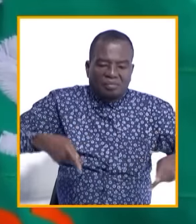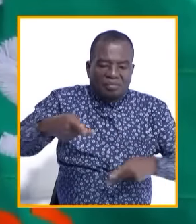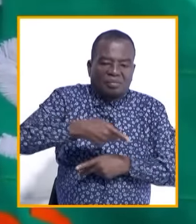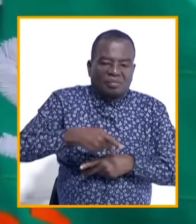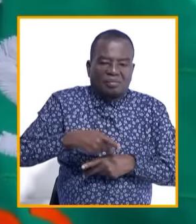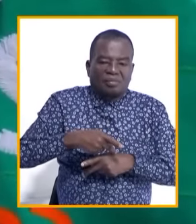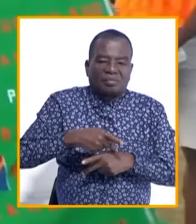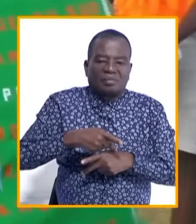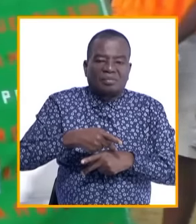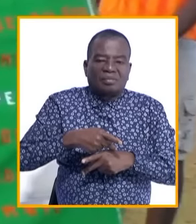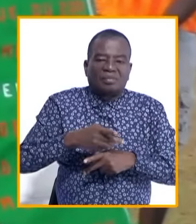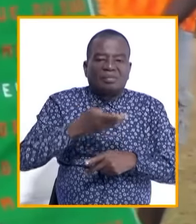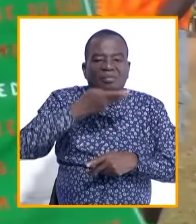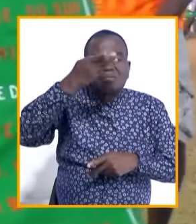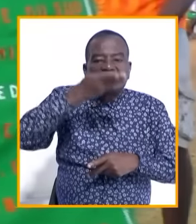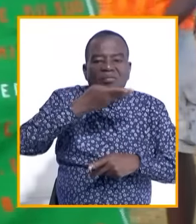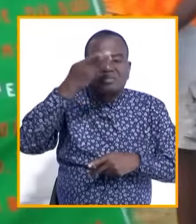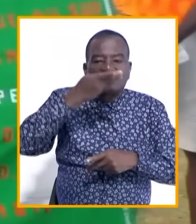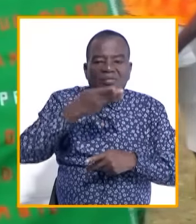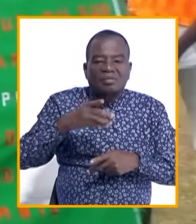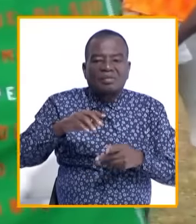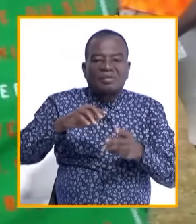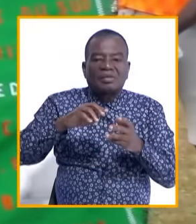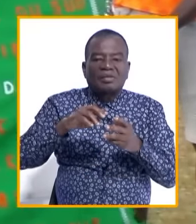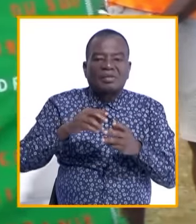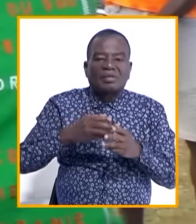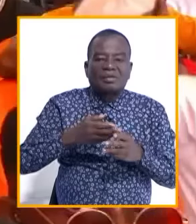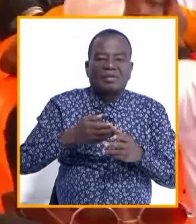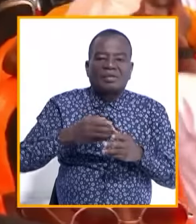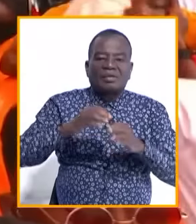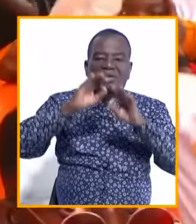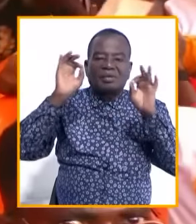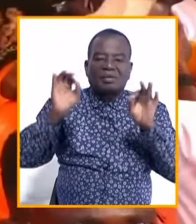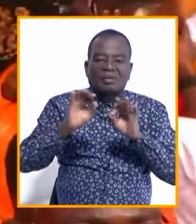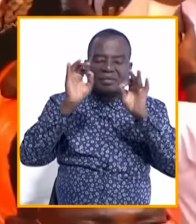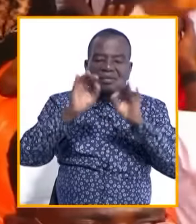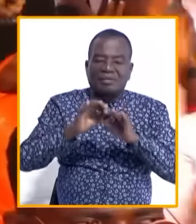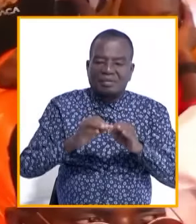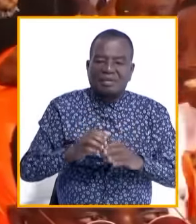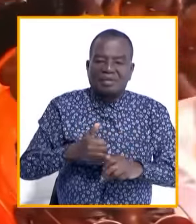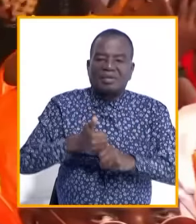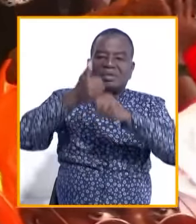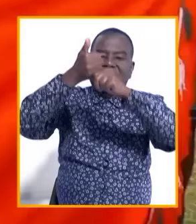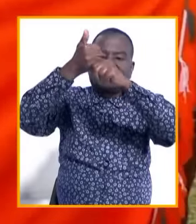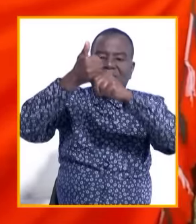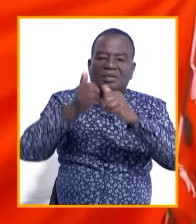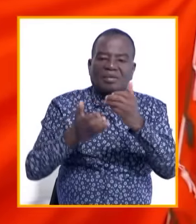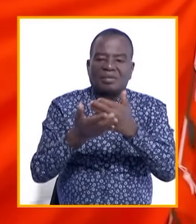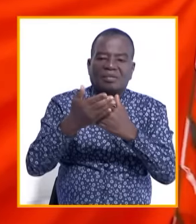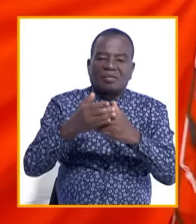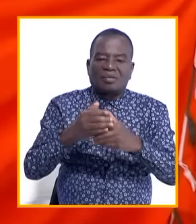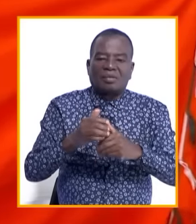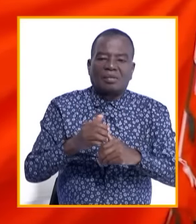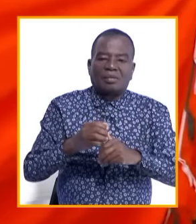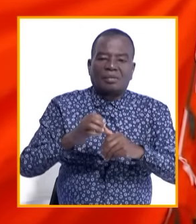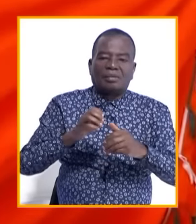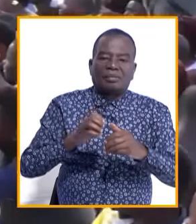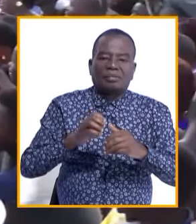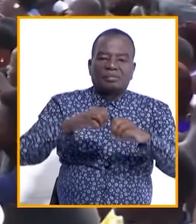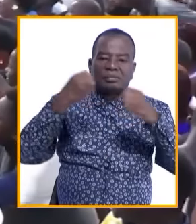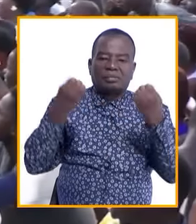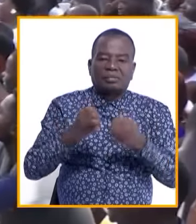rencontrent, cela donne des pagnes baoulées qui magnifient le trophée de la Coupe d'Afrique des Nations 2023 remporté de haute